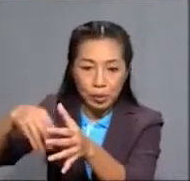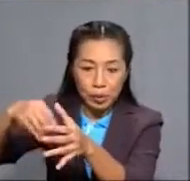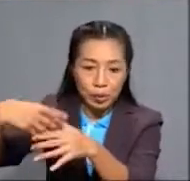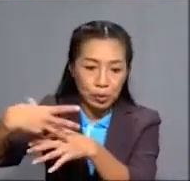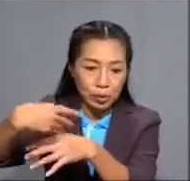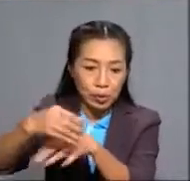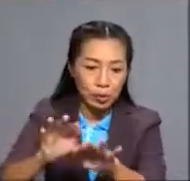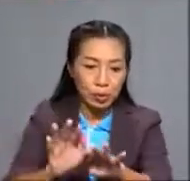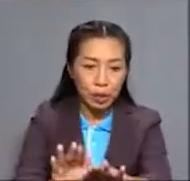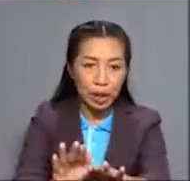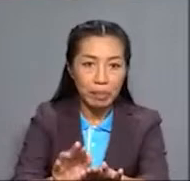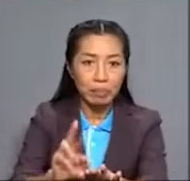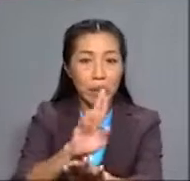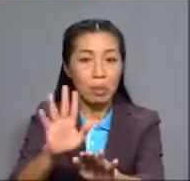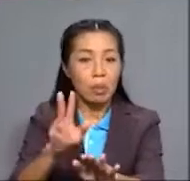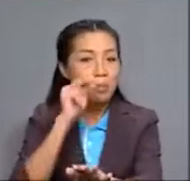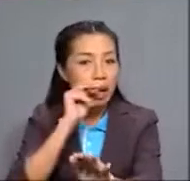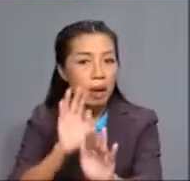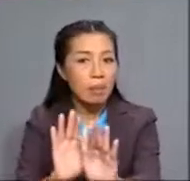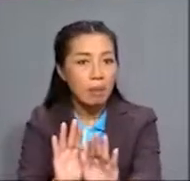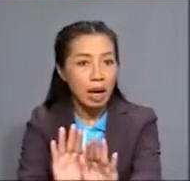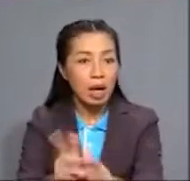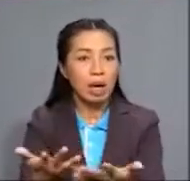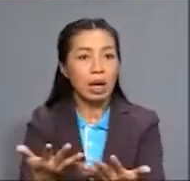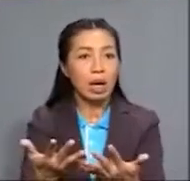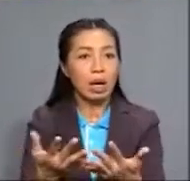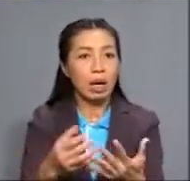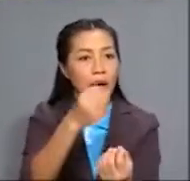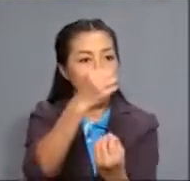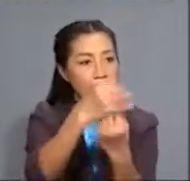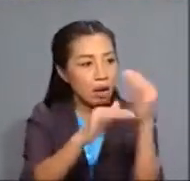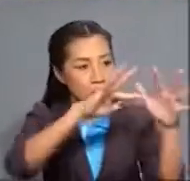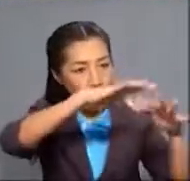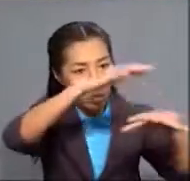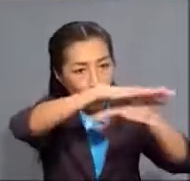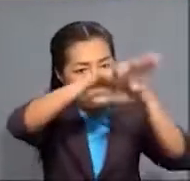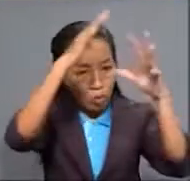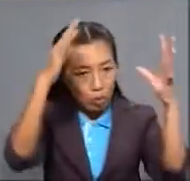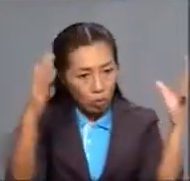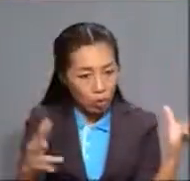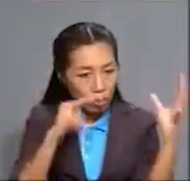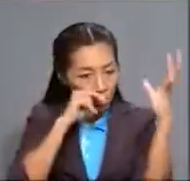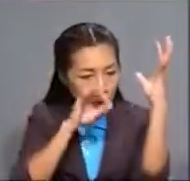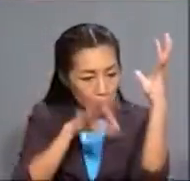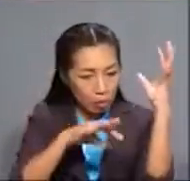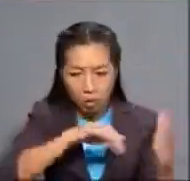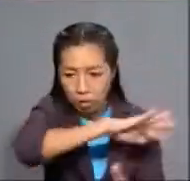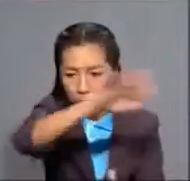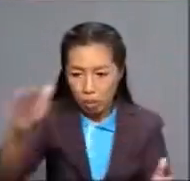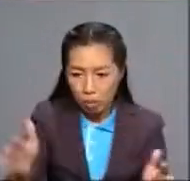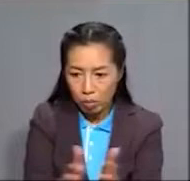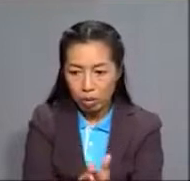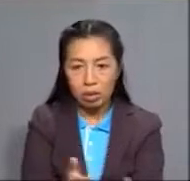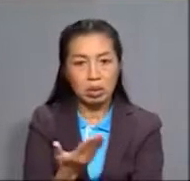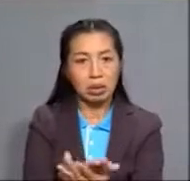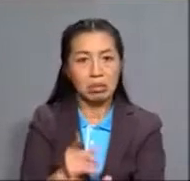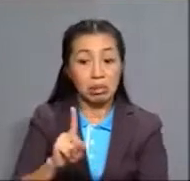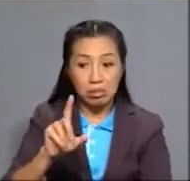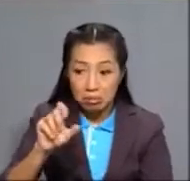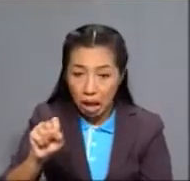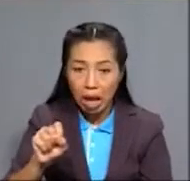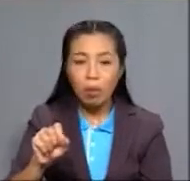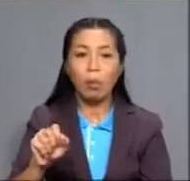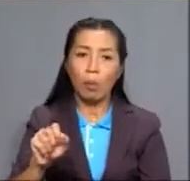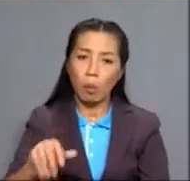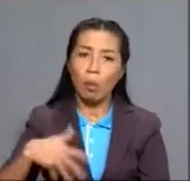ทั้งระบบพักน้ำสูบบาดาลระบบโรงเรือนเรือลงแล้วเป็นแสนใช้เงินเยอะๆแบบนี้เนี่ย